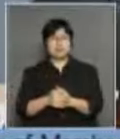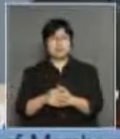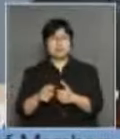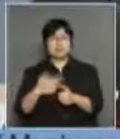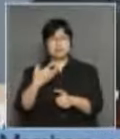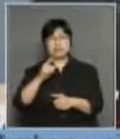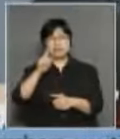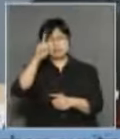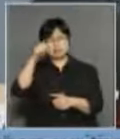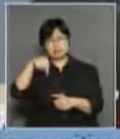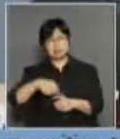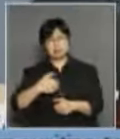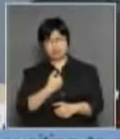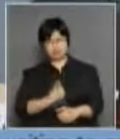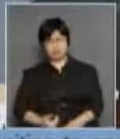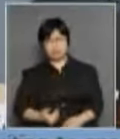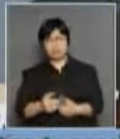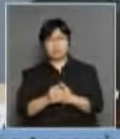良心，